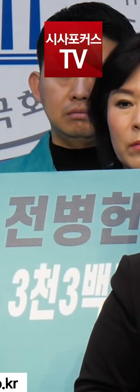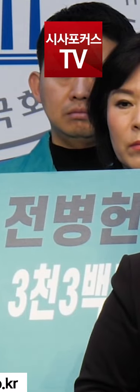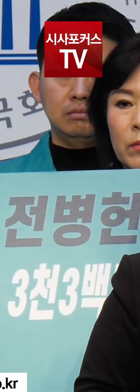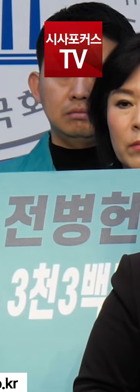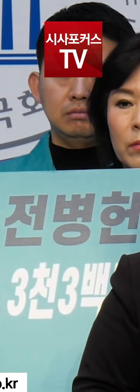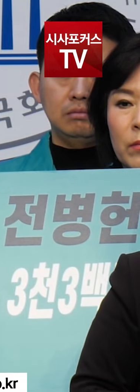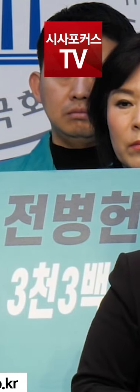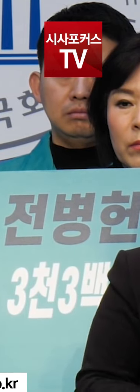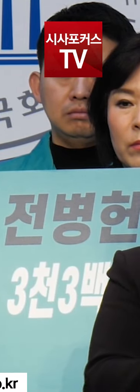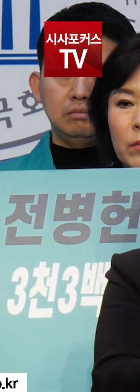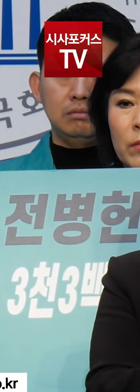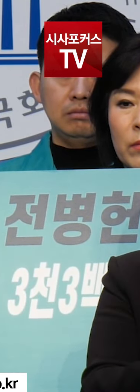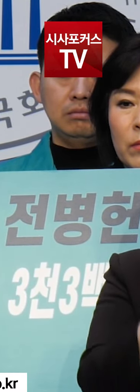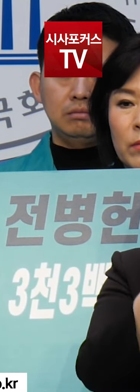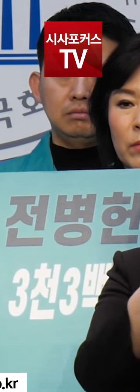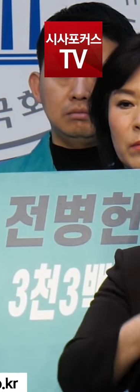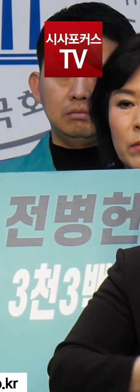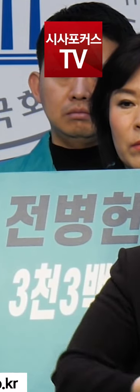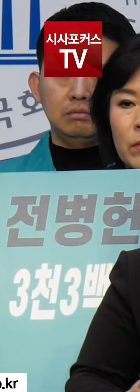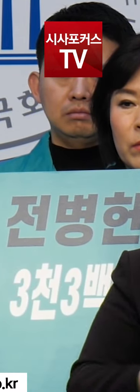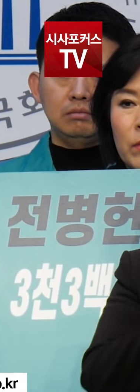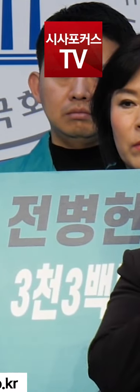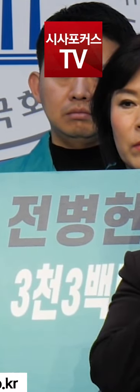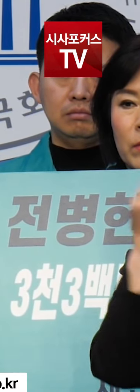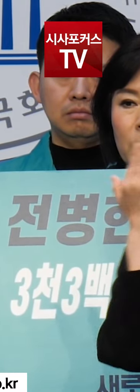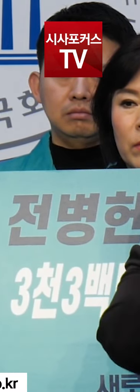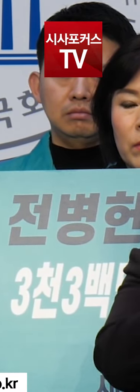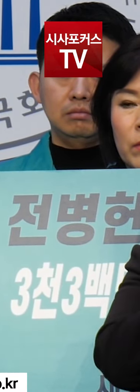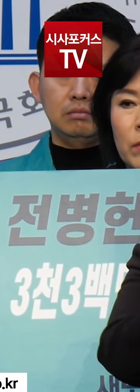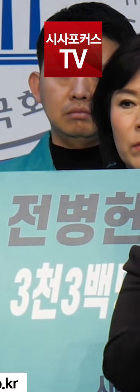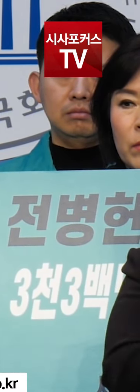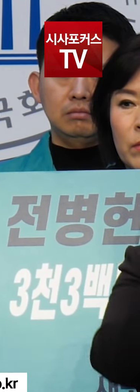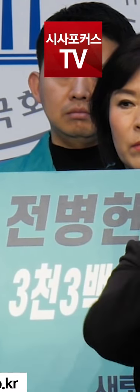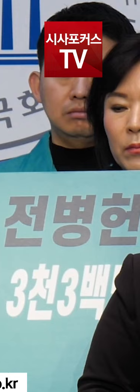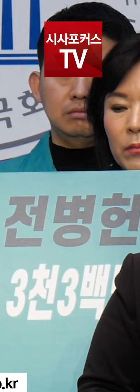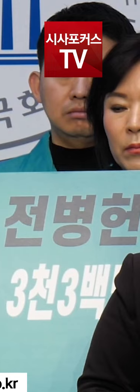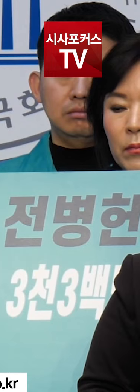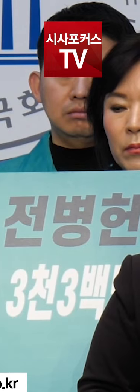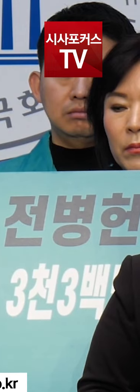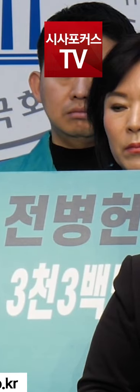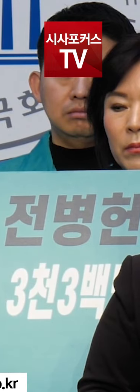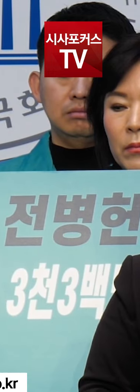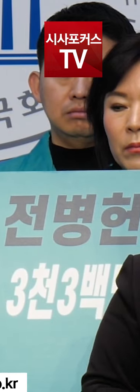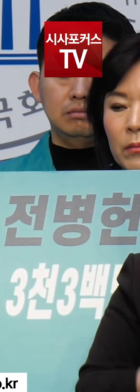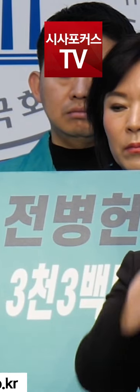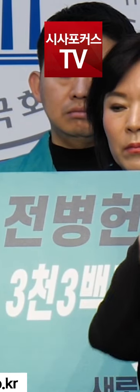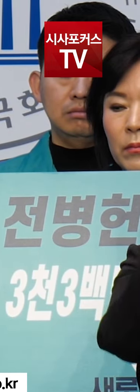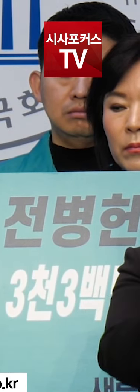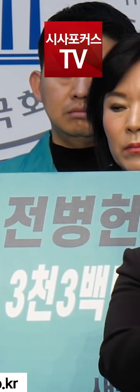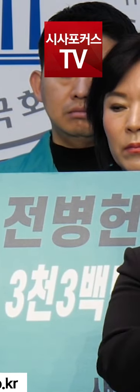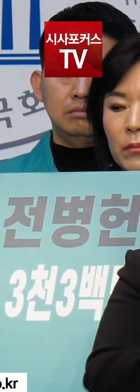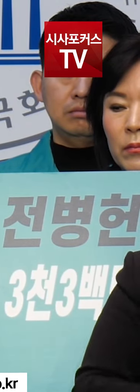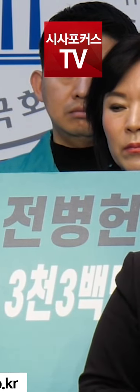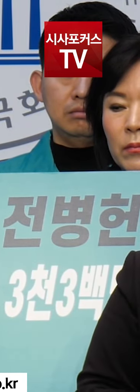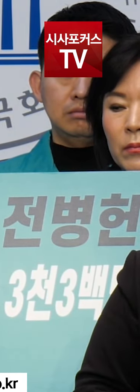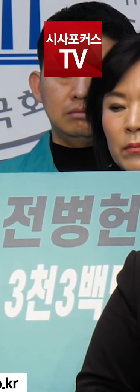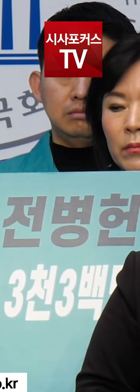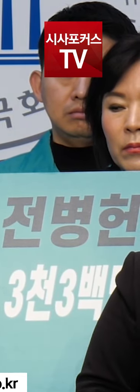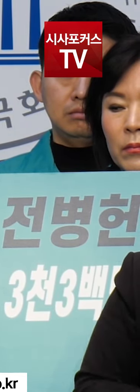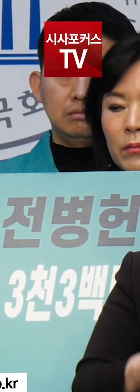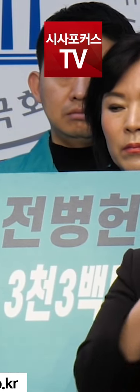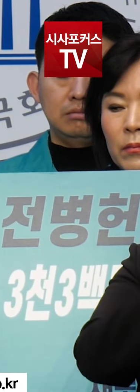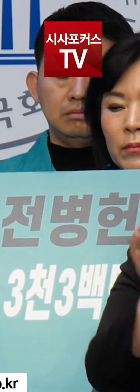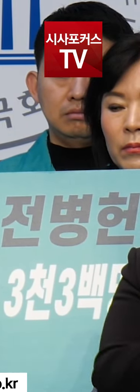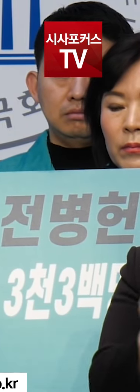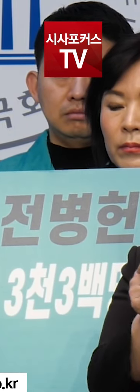방탄이 필요 없는 진짜 민주당을 재건하겠습니다. 마지막으로 아직도 민주당의